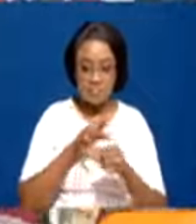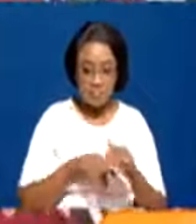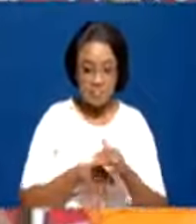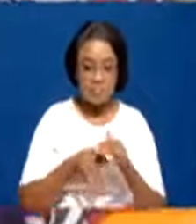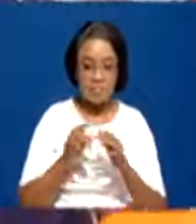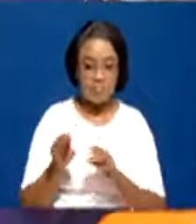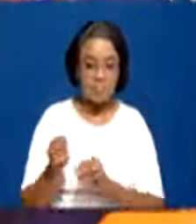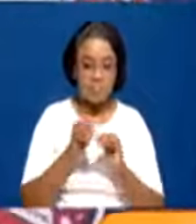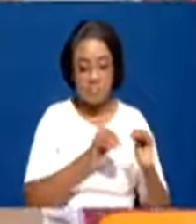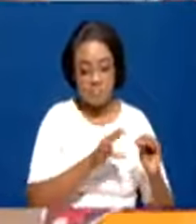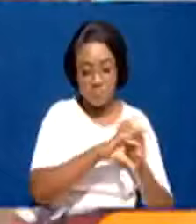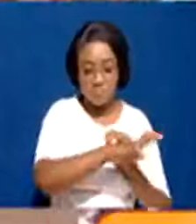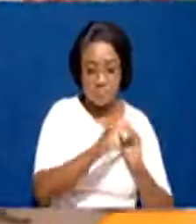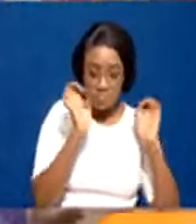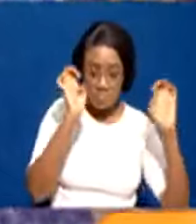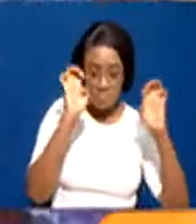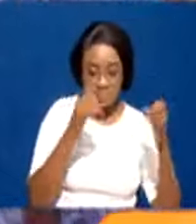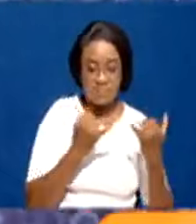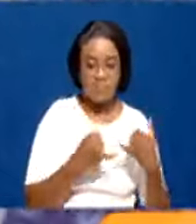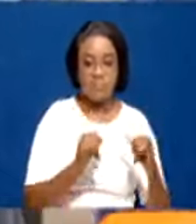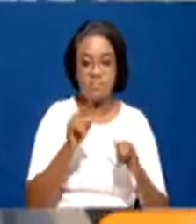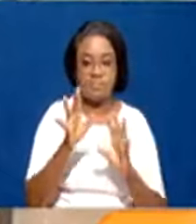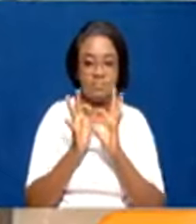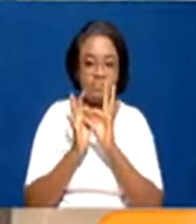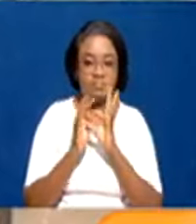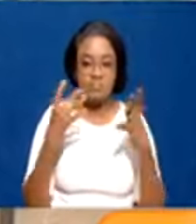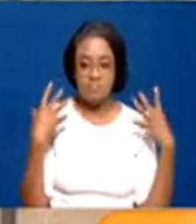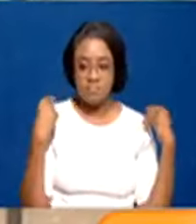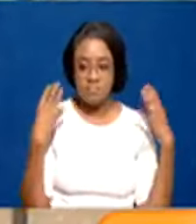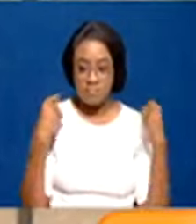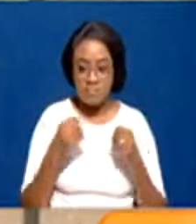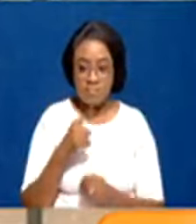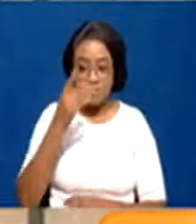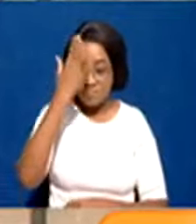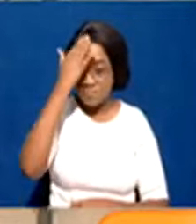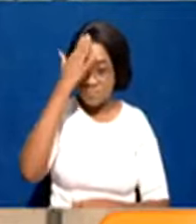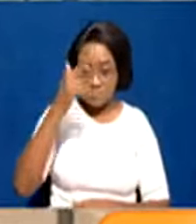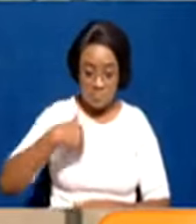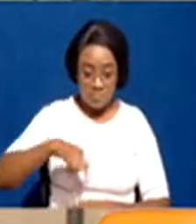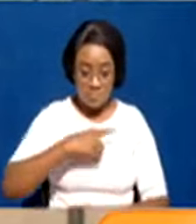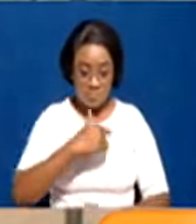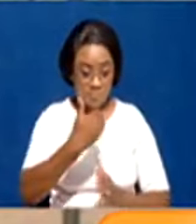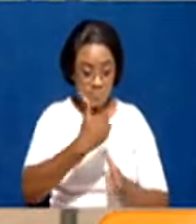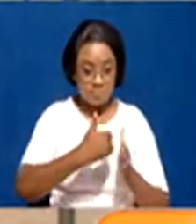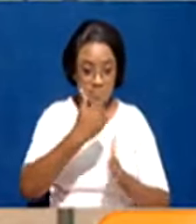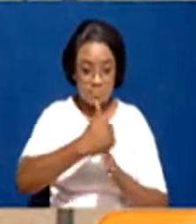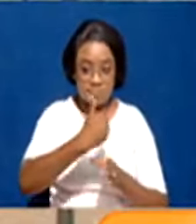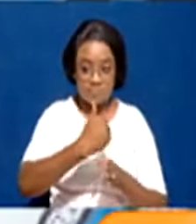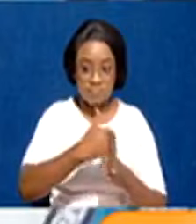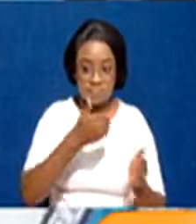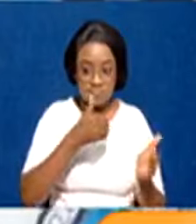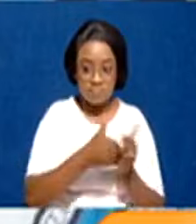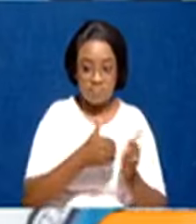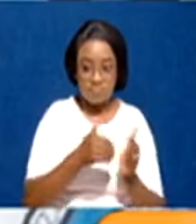Ethiopia ili kutekeleza mila hiyo iliyopitwa na wakati. Vile unajua kaunti ya Marsabit ni cross border kwa Ethiopia na pia upande ile